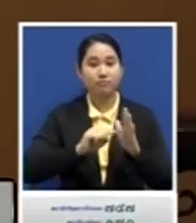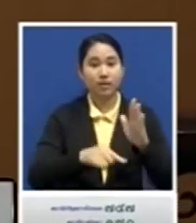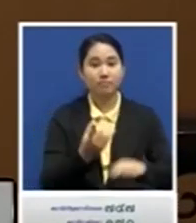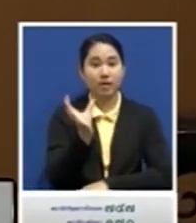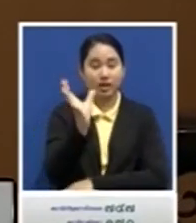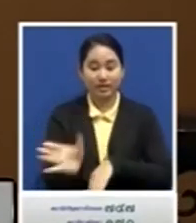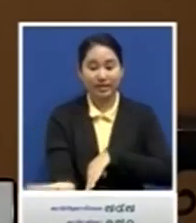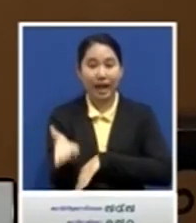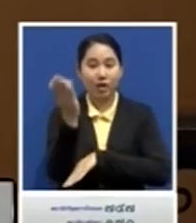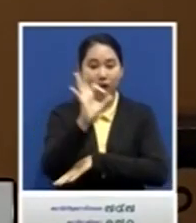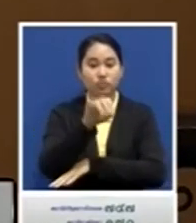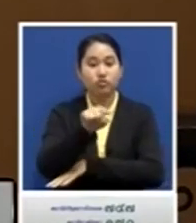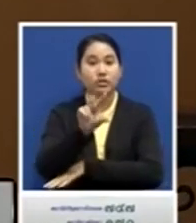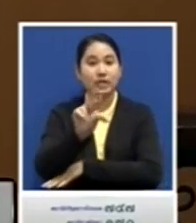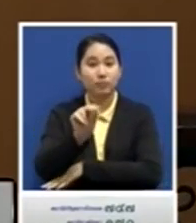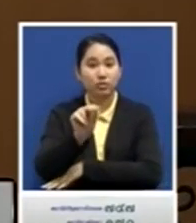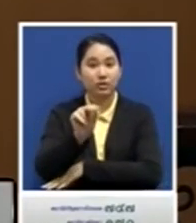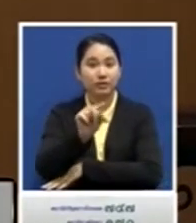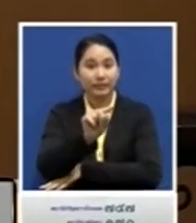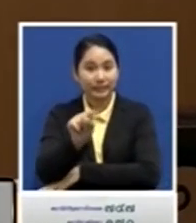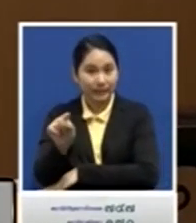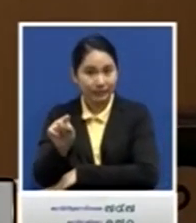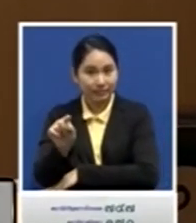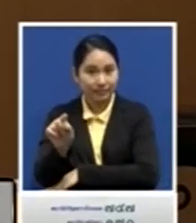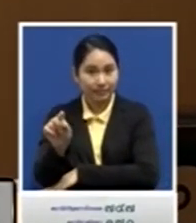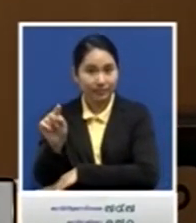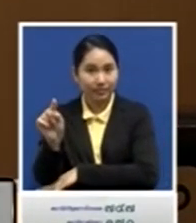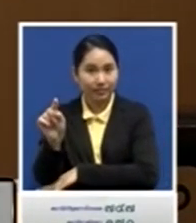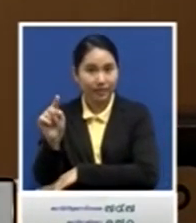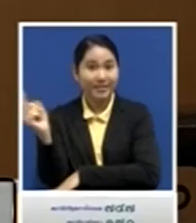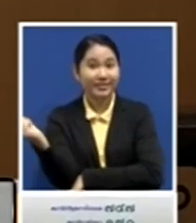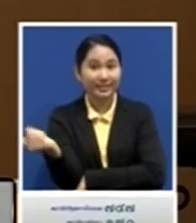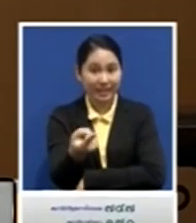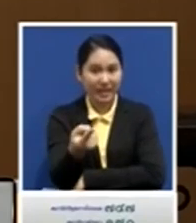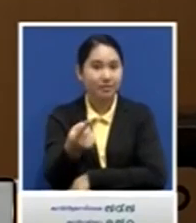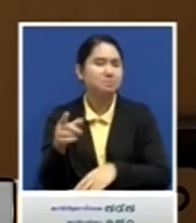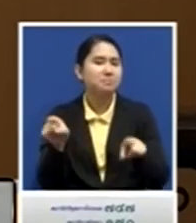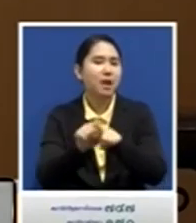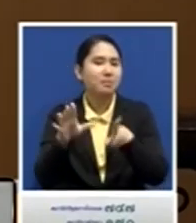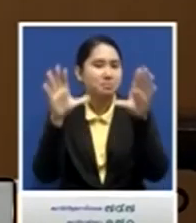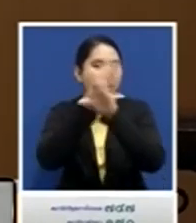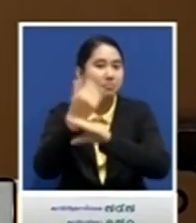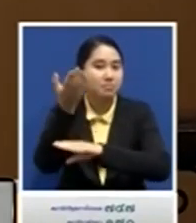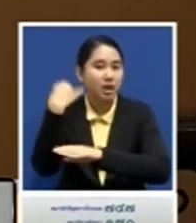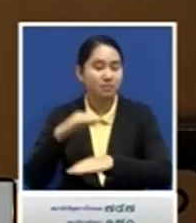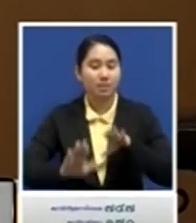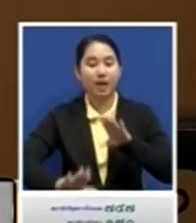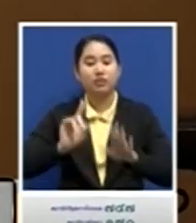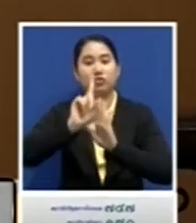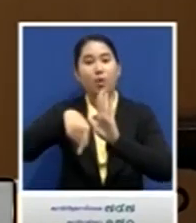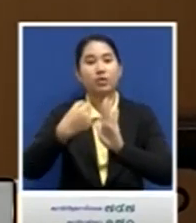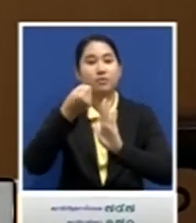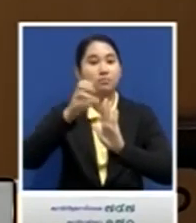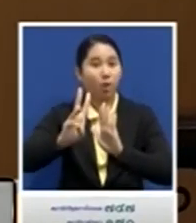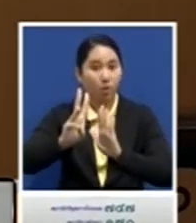ที่เป็นประธานการประชุมนะครับโดยในช่วงแรกเนี่ยสมาชิกก็ได้หารือถึงเวลาอภิปรายที่เหลือนะครับว่าจะจัดสรรอย่าง